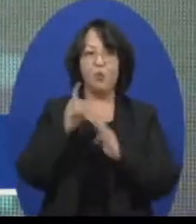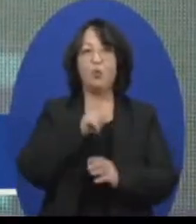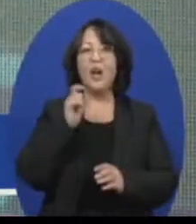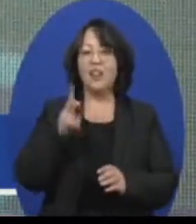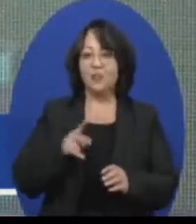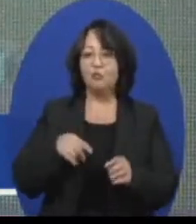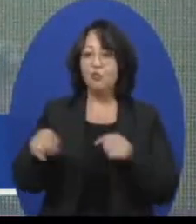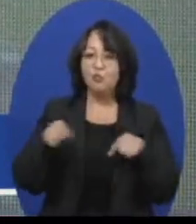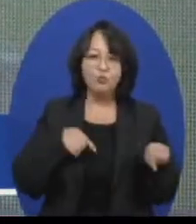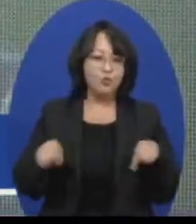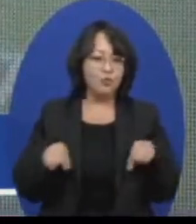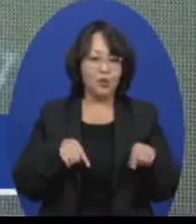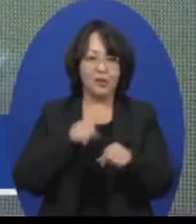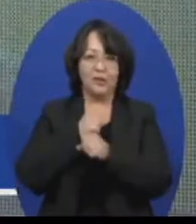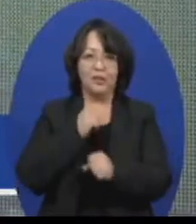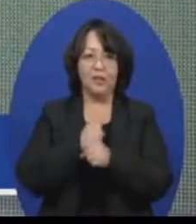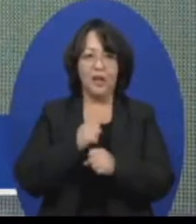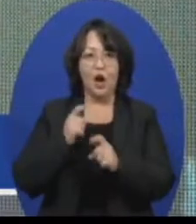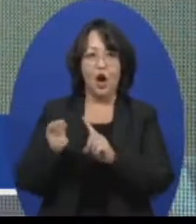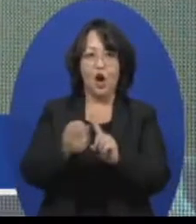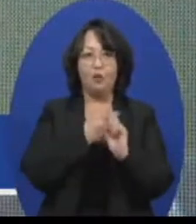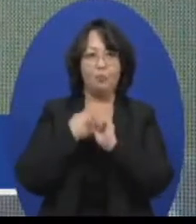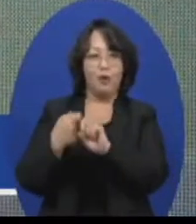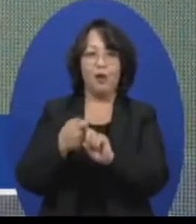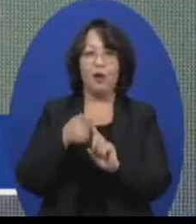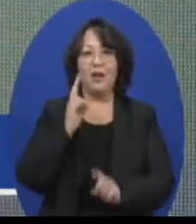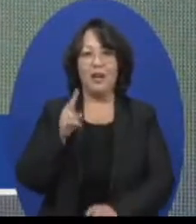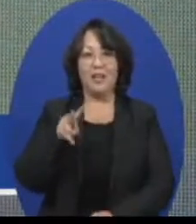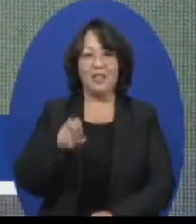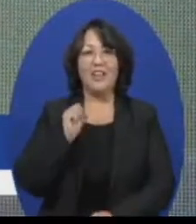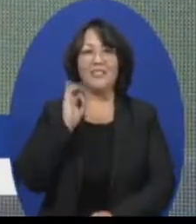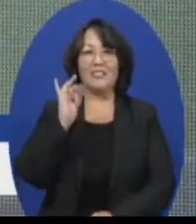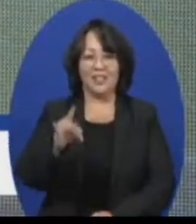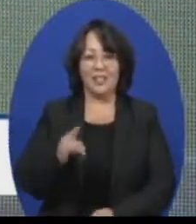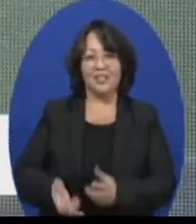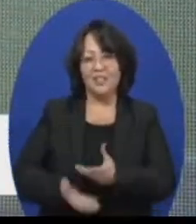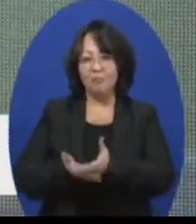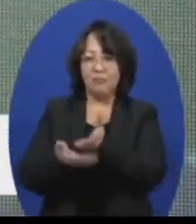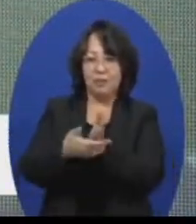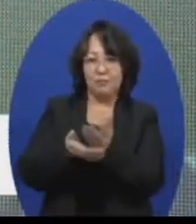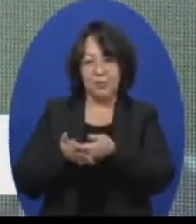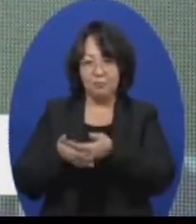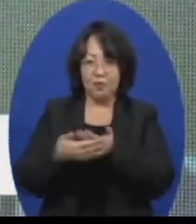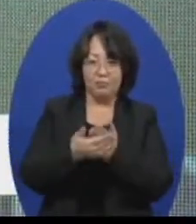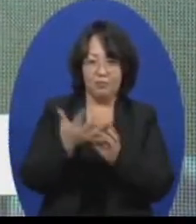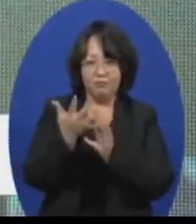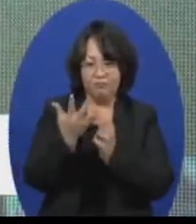ажиллана. Харилцан хамааралтай. Кадастр гэж үздэг чинь энэ. Нэг дороо.